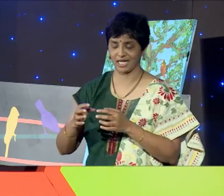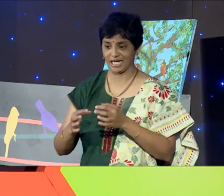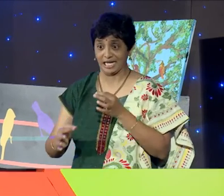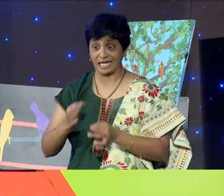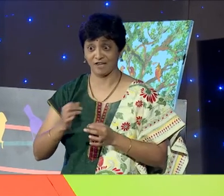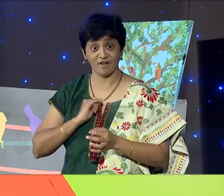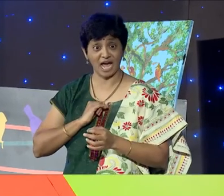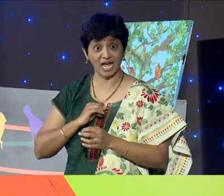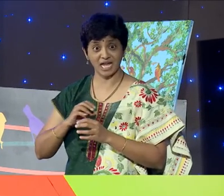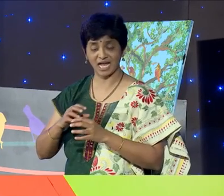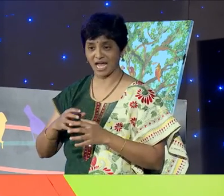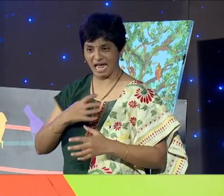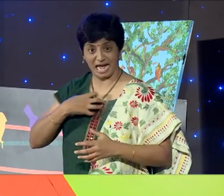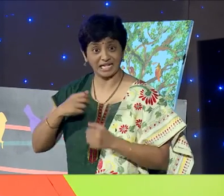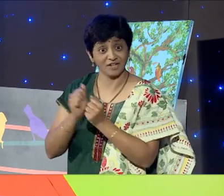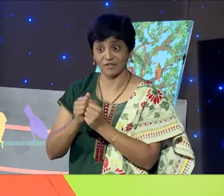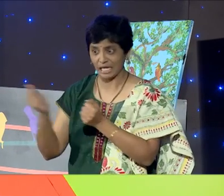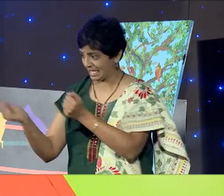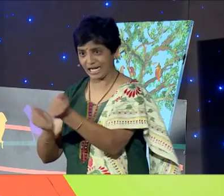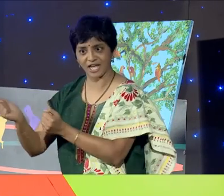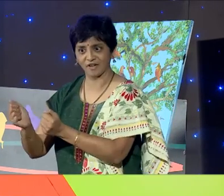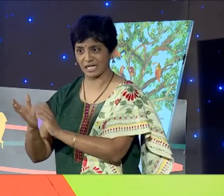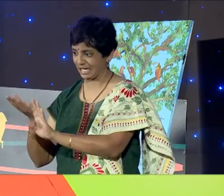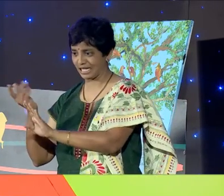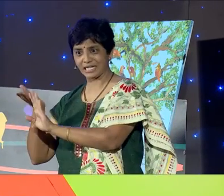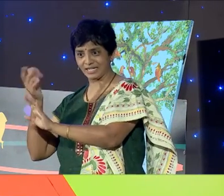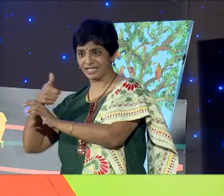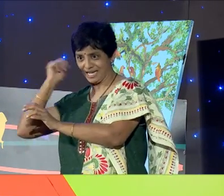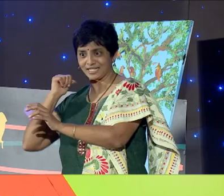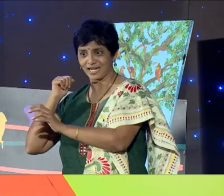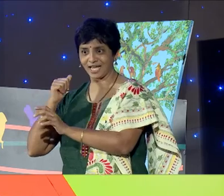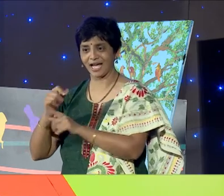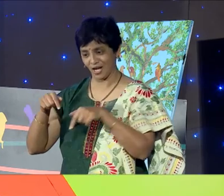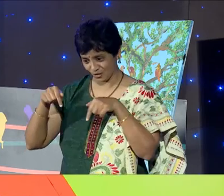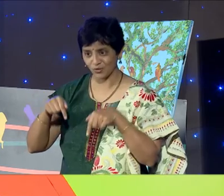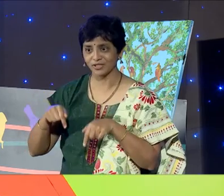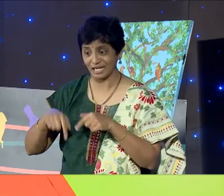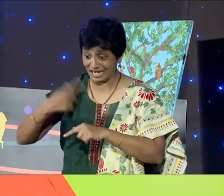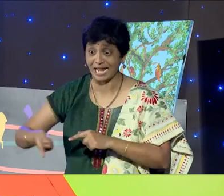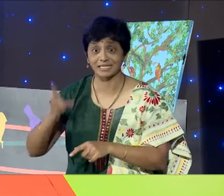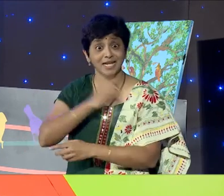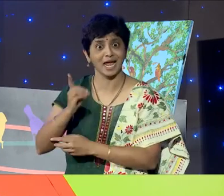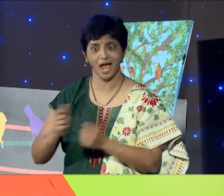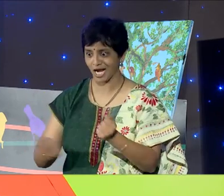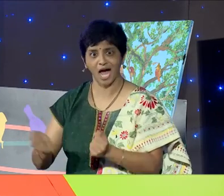लेकिन ये पूरे 114 के 114 मेडल उसको समर्पित है।